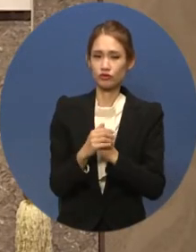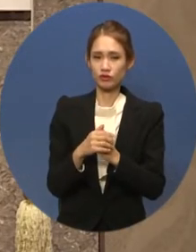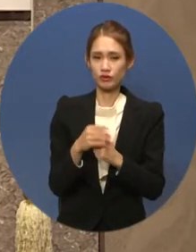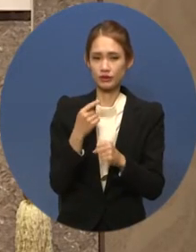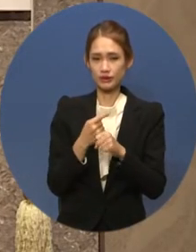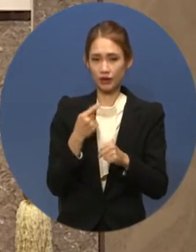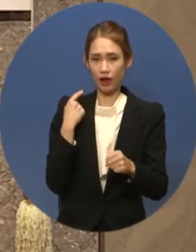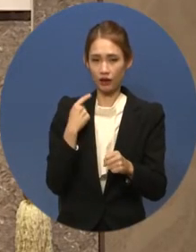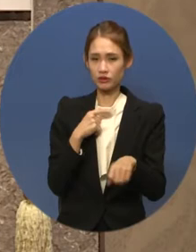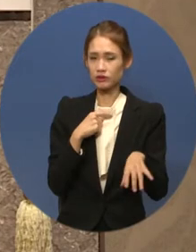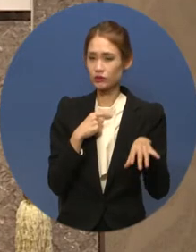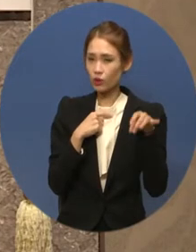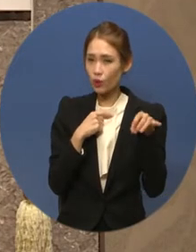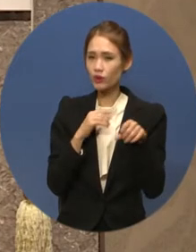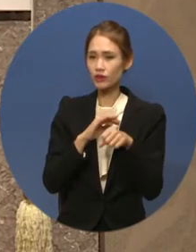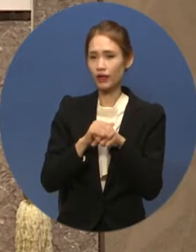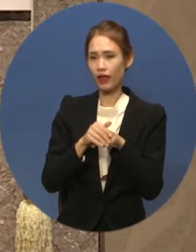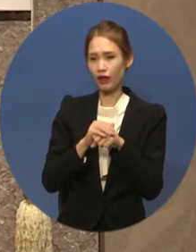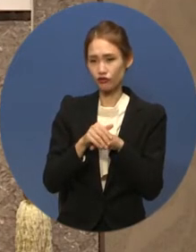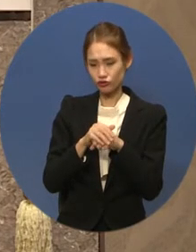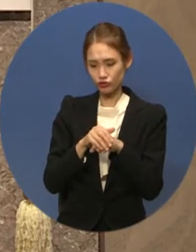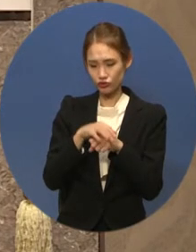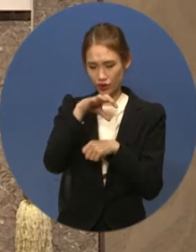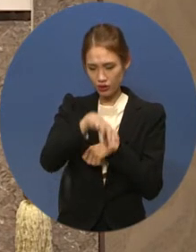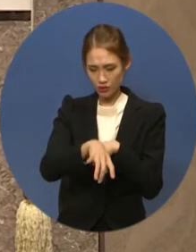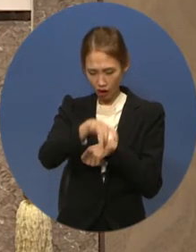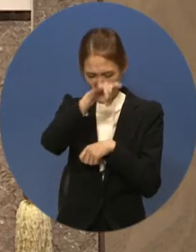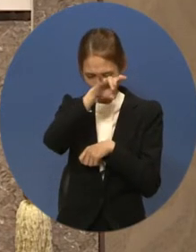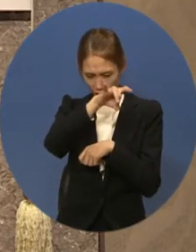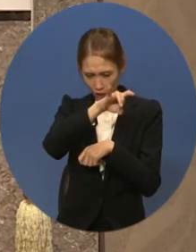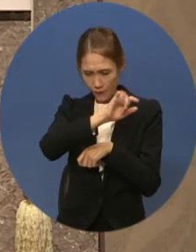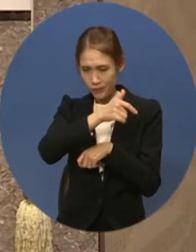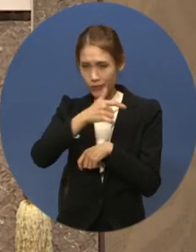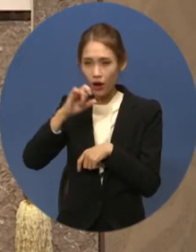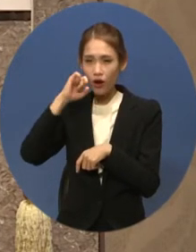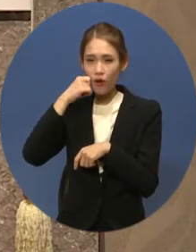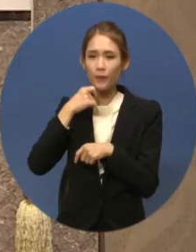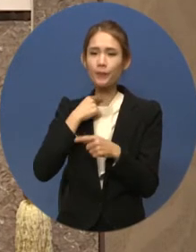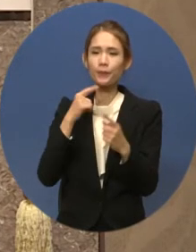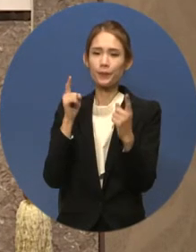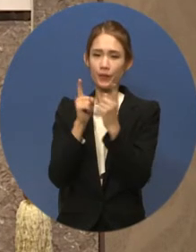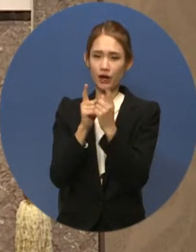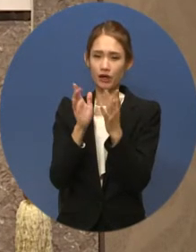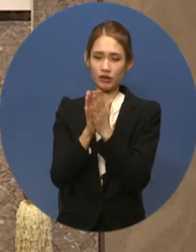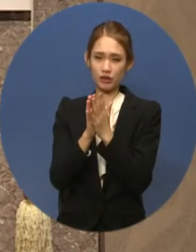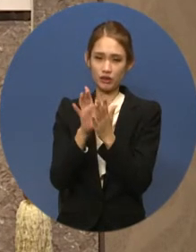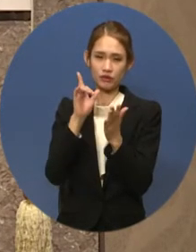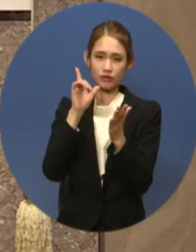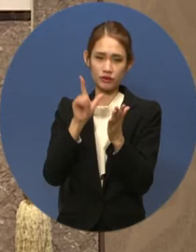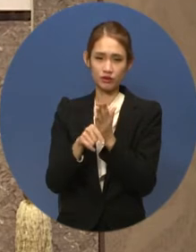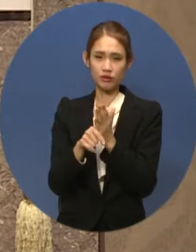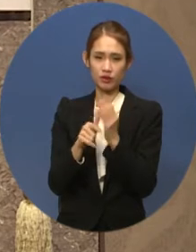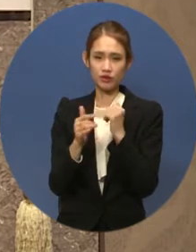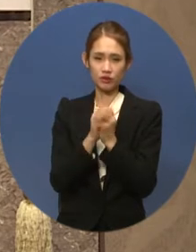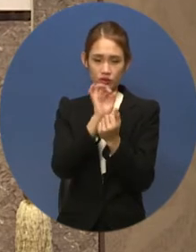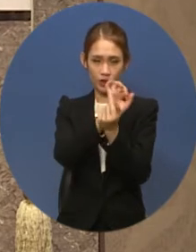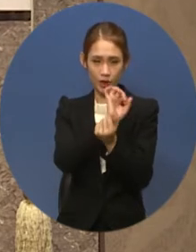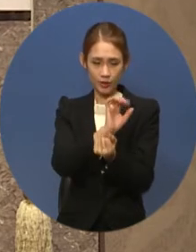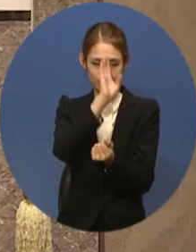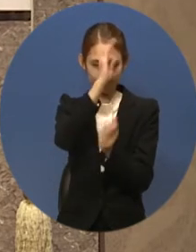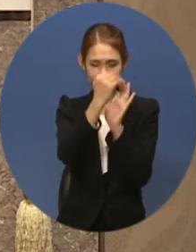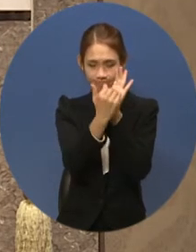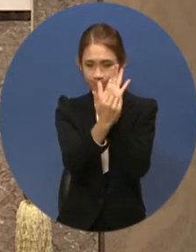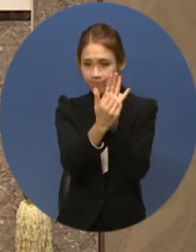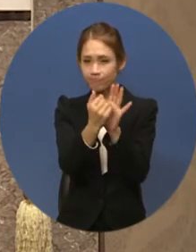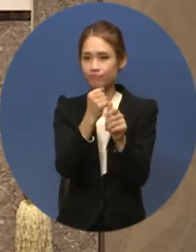초반에 대구가 한참 몸살을 앓을 때에 그 때 우리 또 대구보훈병원 이 전면 해서 헌신적으로 감염병 대응을 해 내